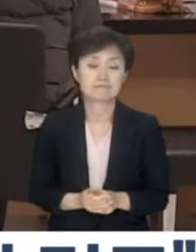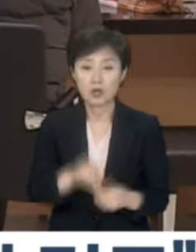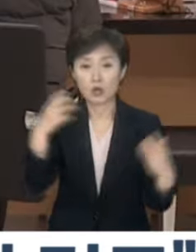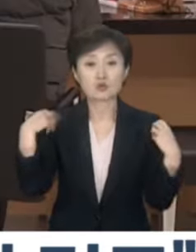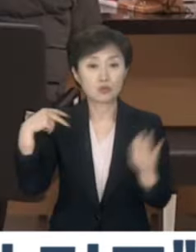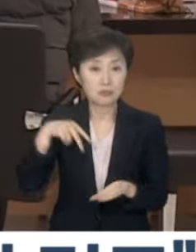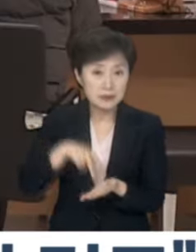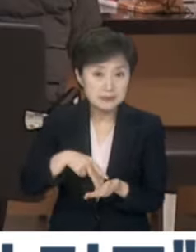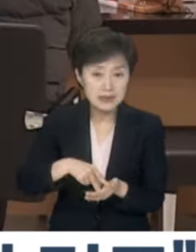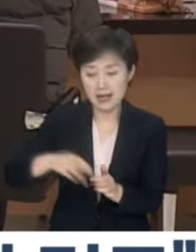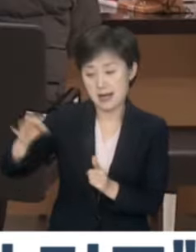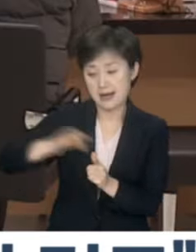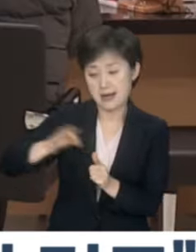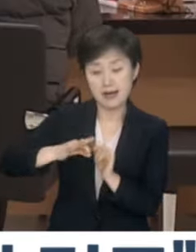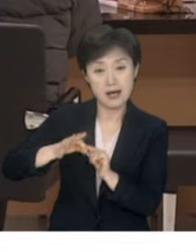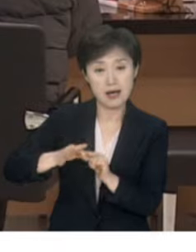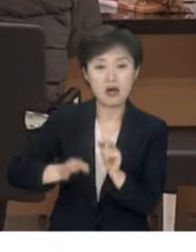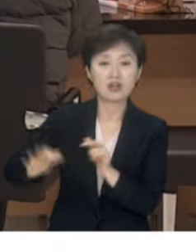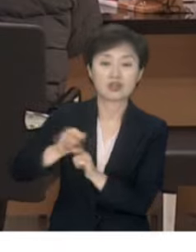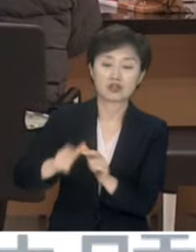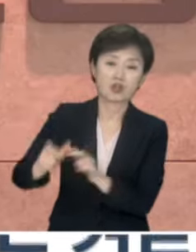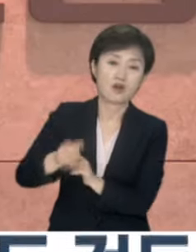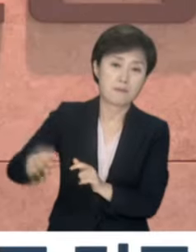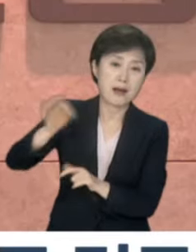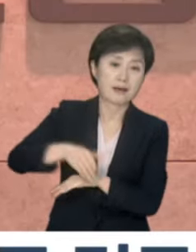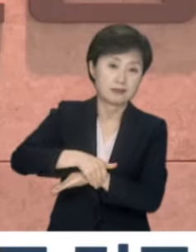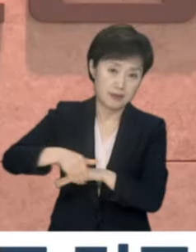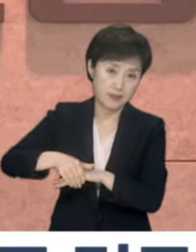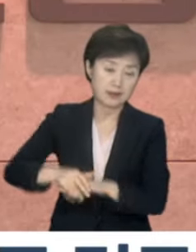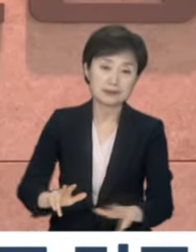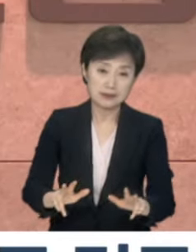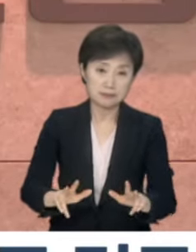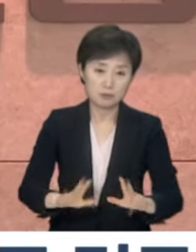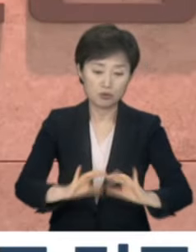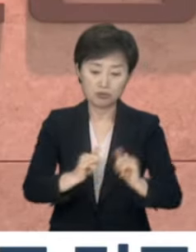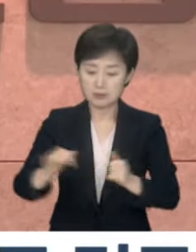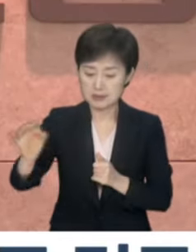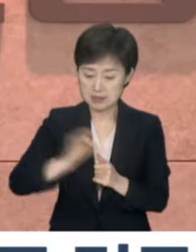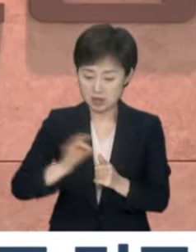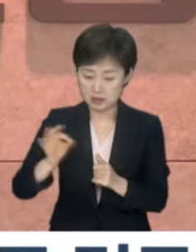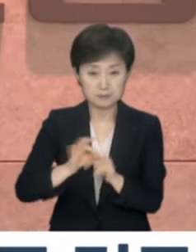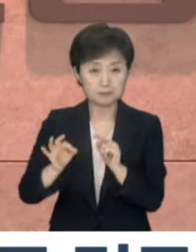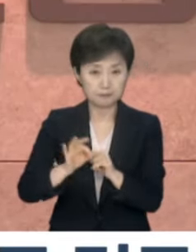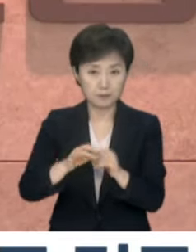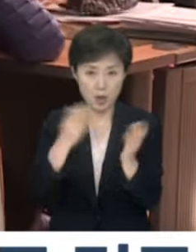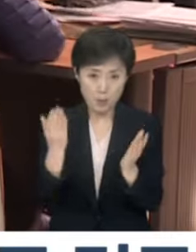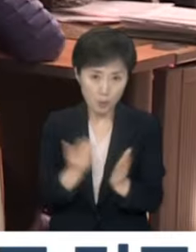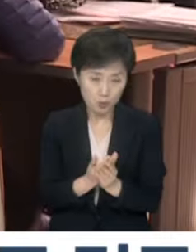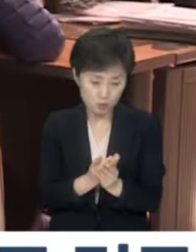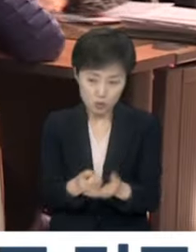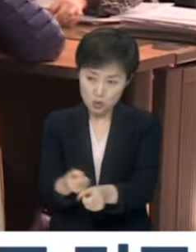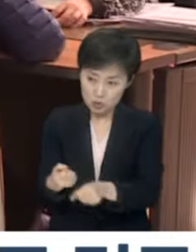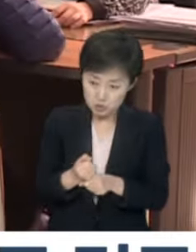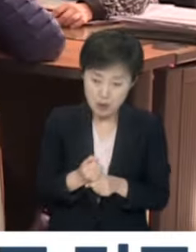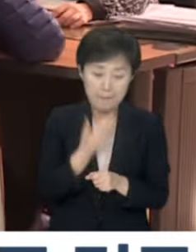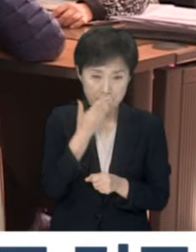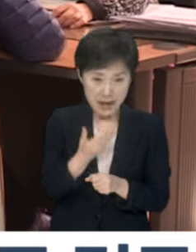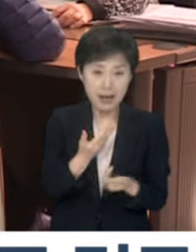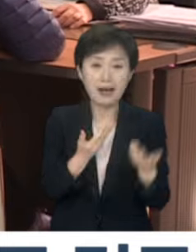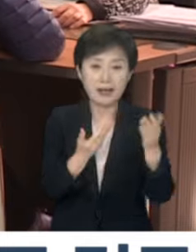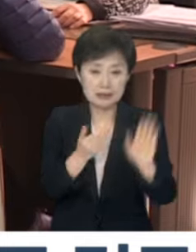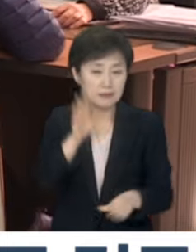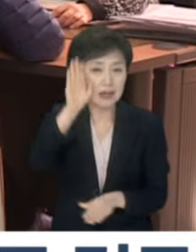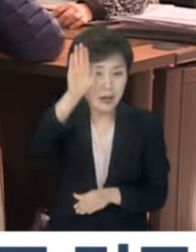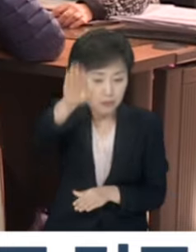정부는 또 연금 소득 기반도 확충하기로 했습니다 현재는 국민연금 급여 전액에 대해서만 앞당겨 받을 수 있는데